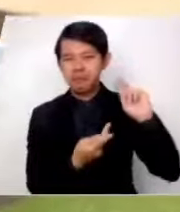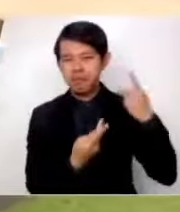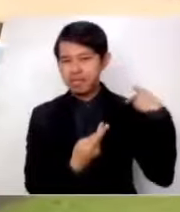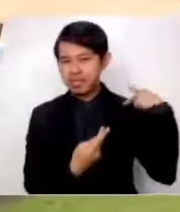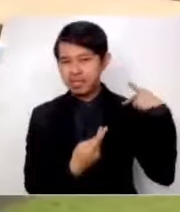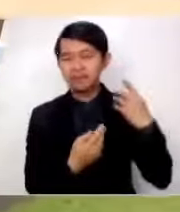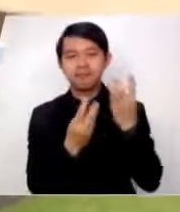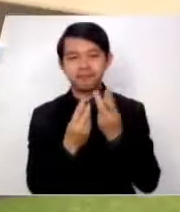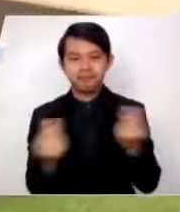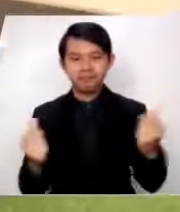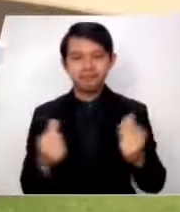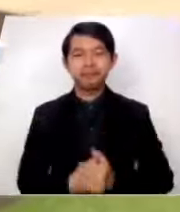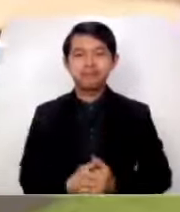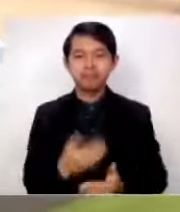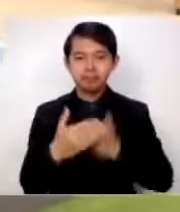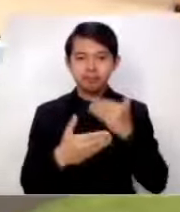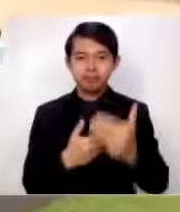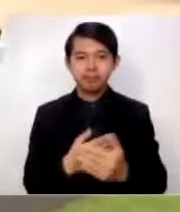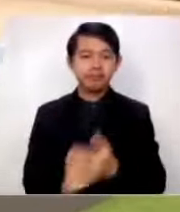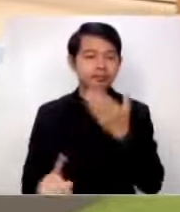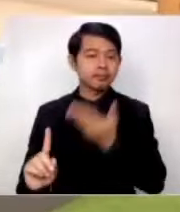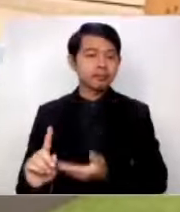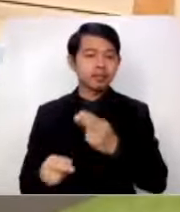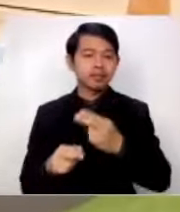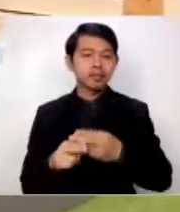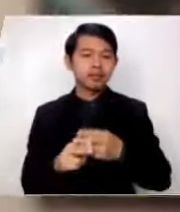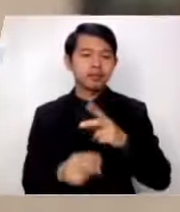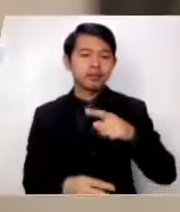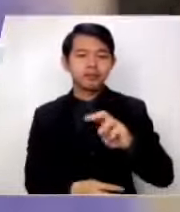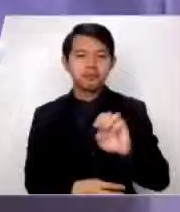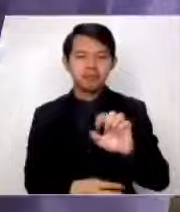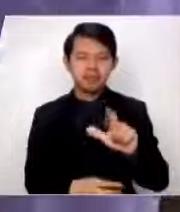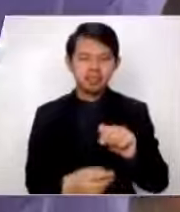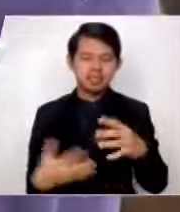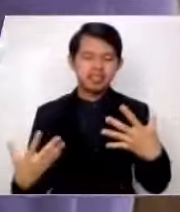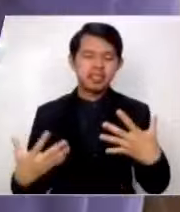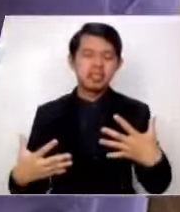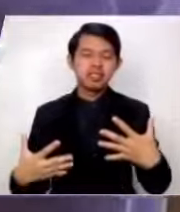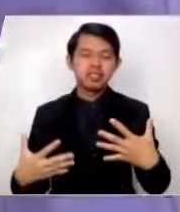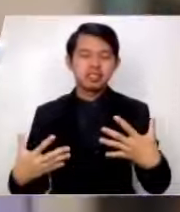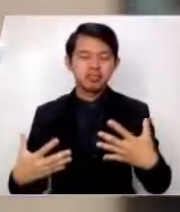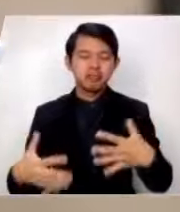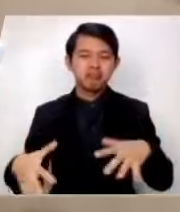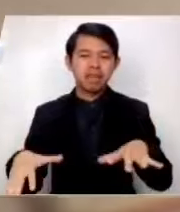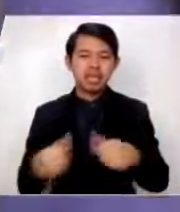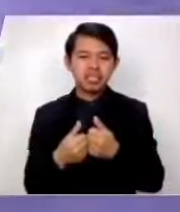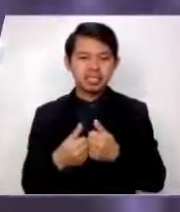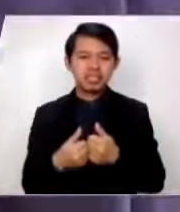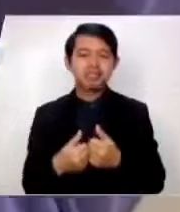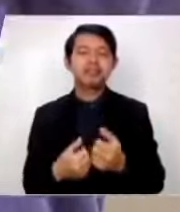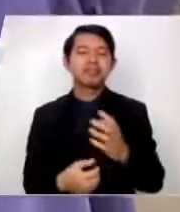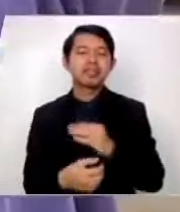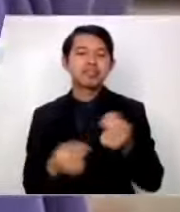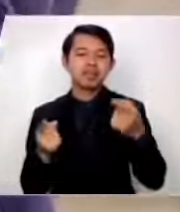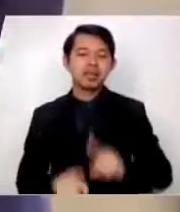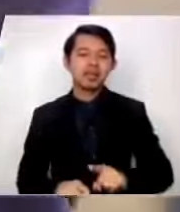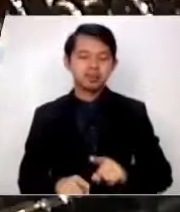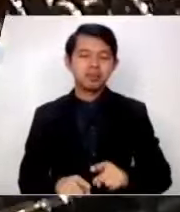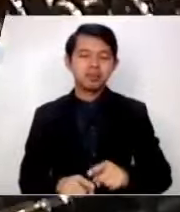2017 naman ang maaksidente si Pamela Reyes at nagka-problema sa spine na naka-apekto sa kanyang lakas at posture, pero nang mag-weights